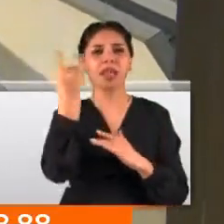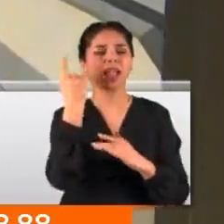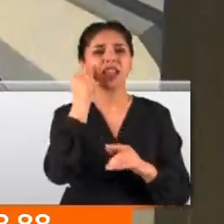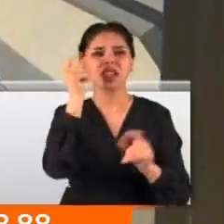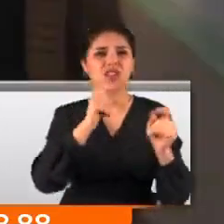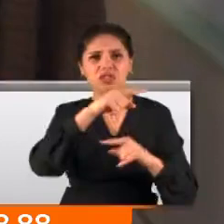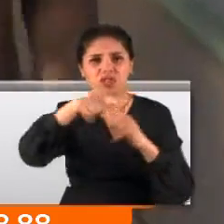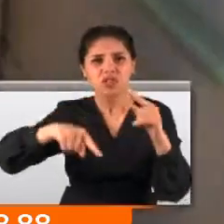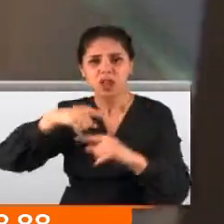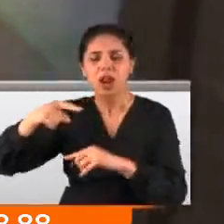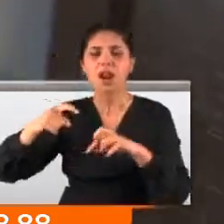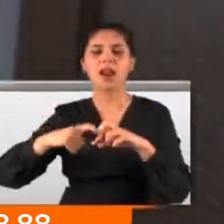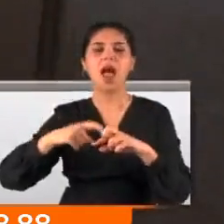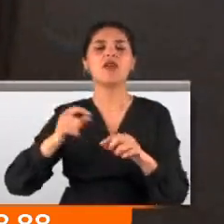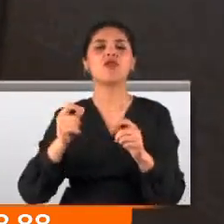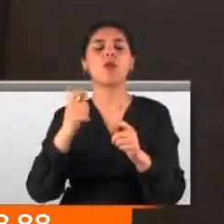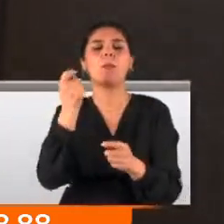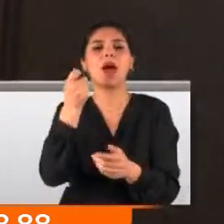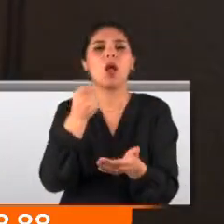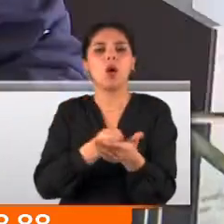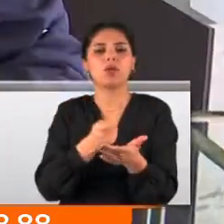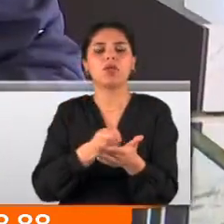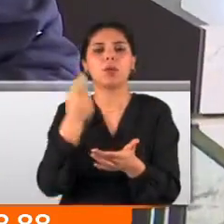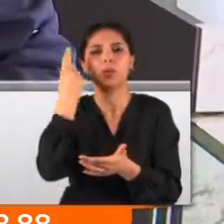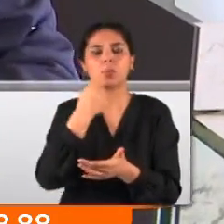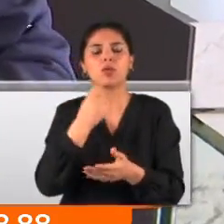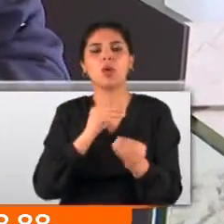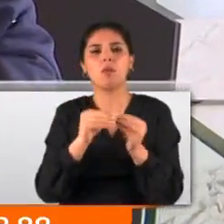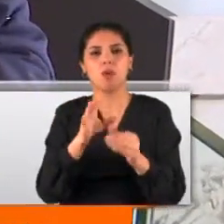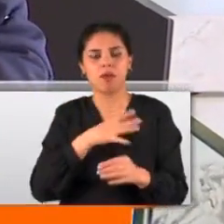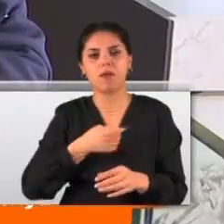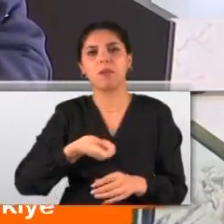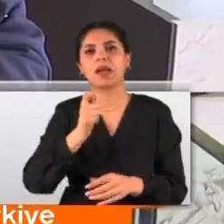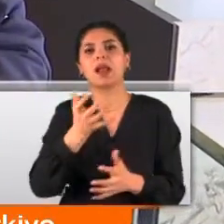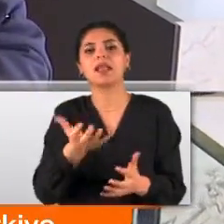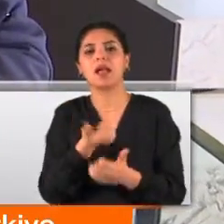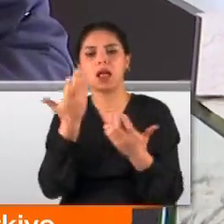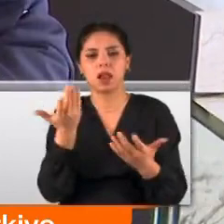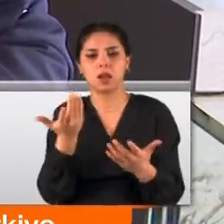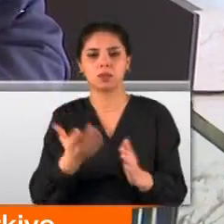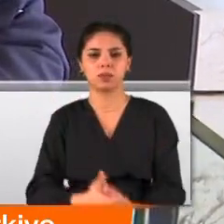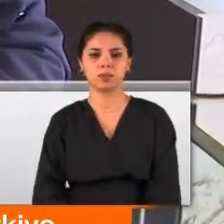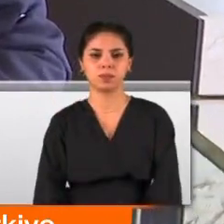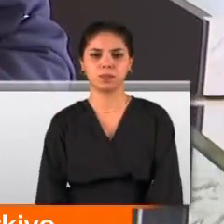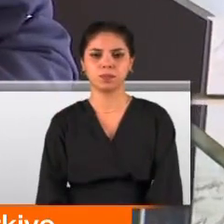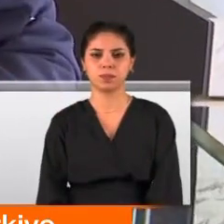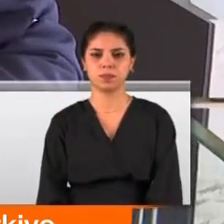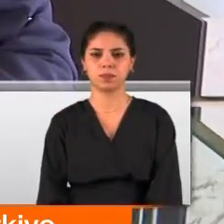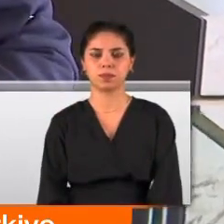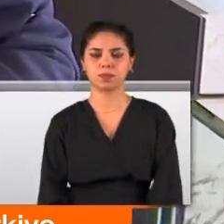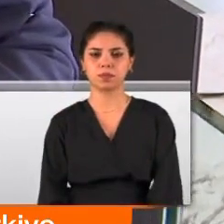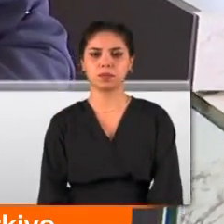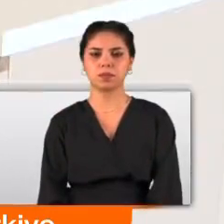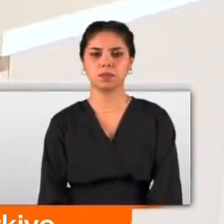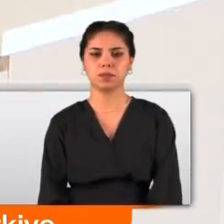rayiç bedel engeline takıldığı için bir türlü kredi alamıyor. Neyse o. Ne harcandıysa, ne kesilmeli, oradan